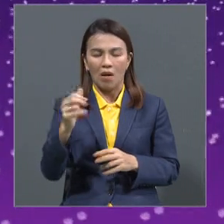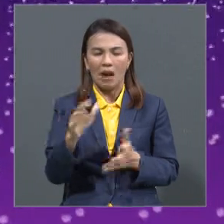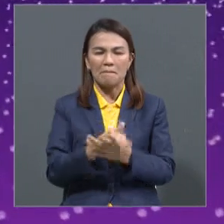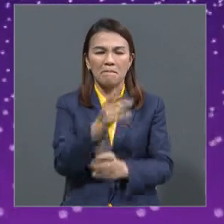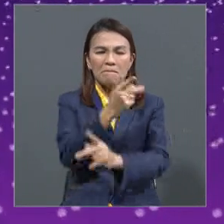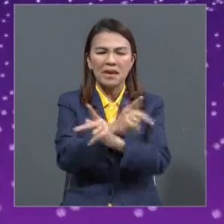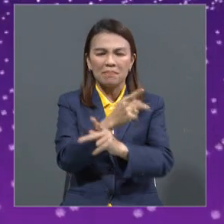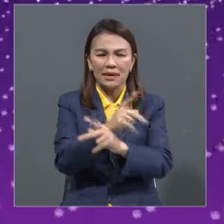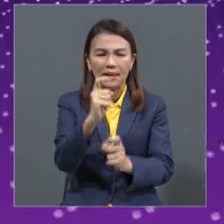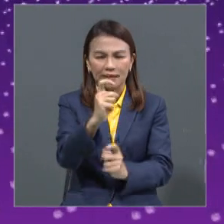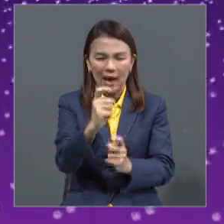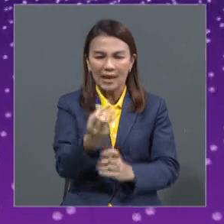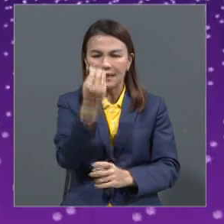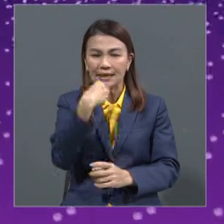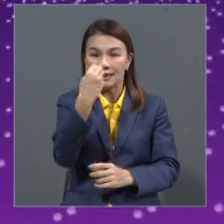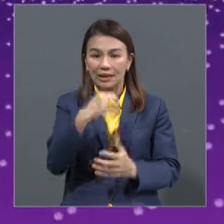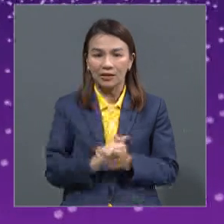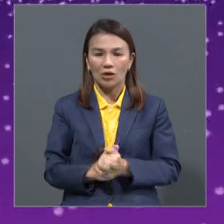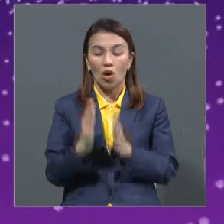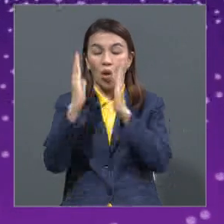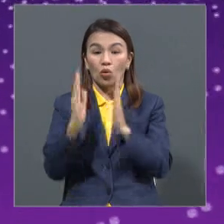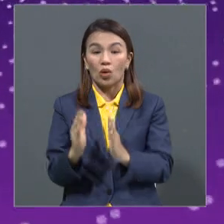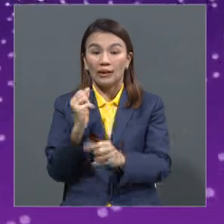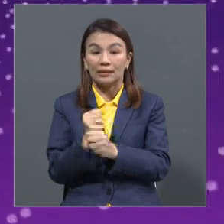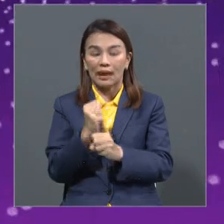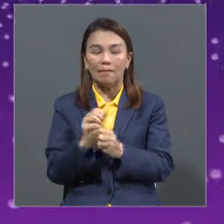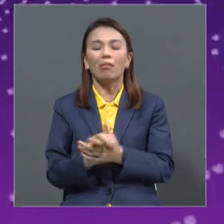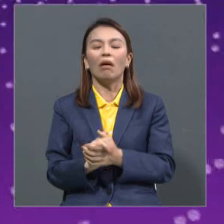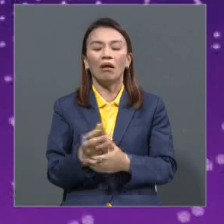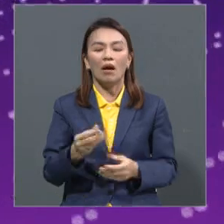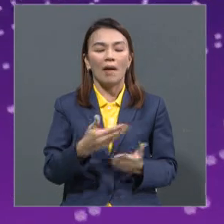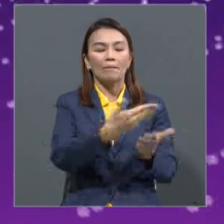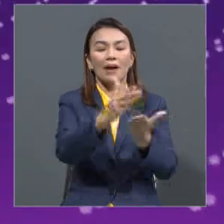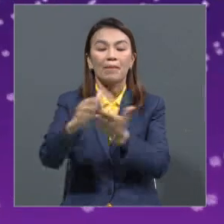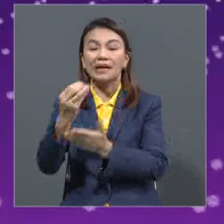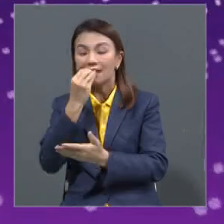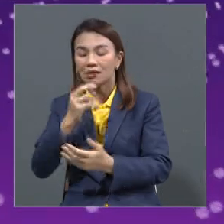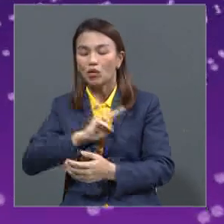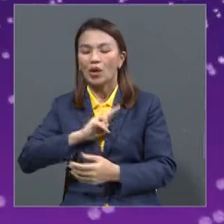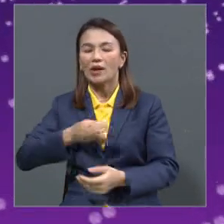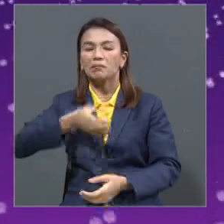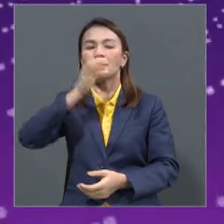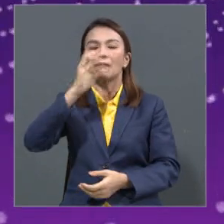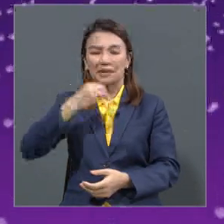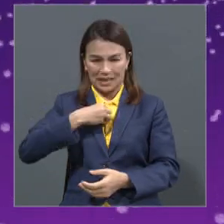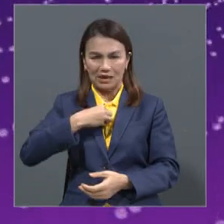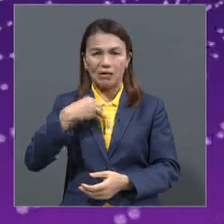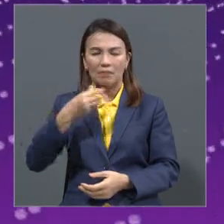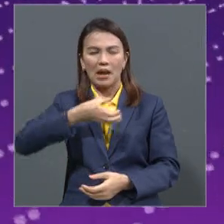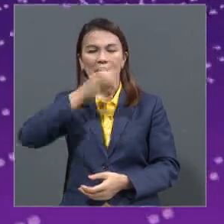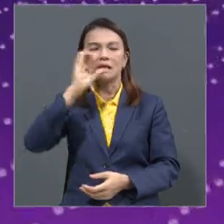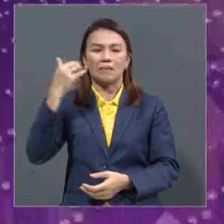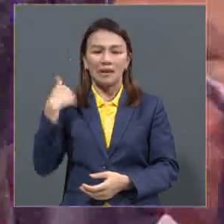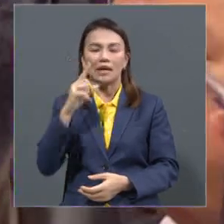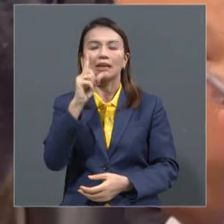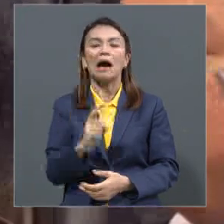เหตุ 1ใน 6ศพนี่แหละก็คือผู้ก่อเหตุก็คือตัวเองก็เสียชีวิตแบบเดียวกันด้วยนะครับหลังจากการประชุมชุดสืบสวนคลี่